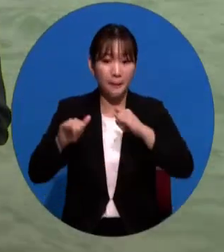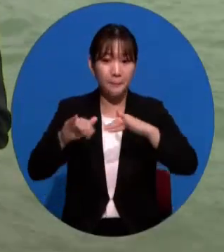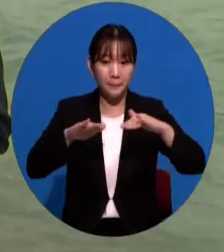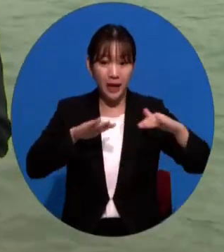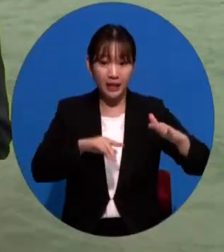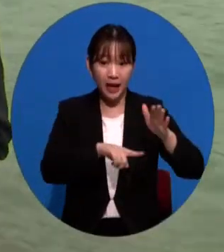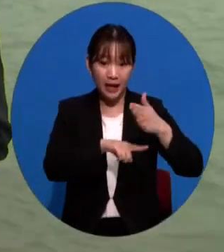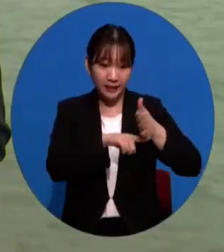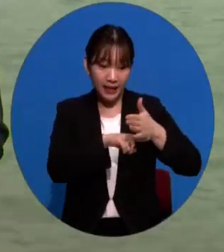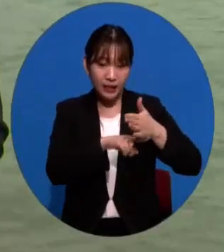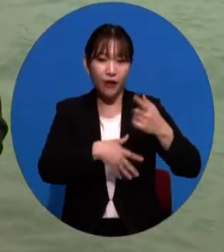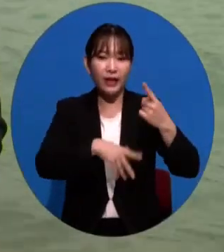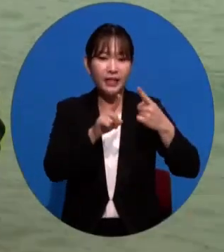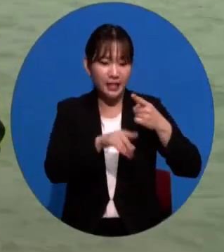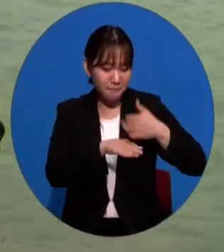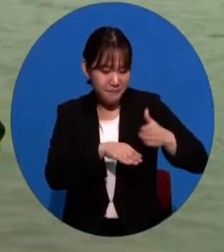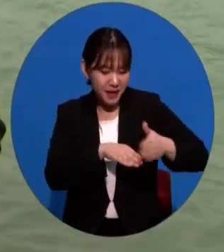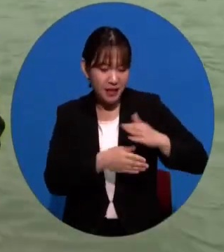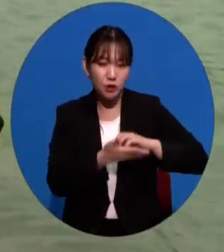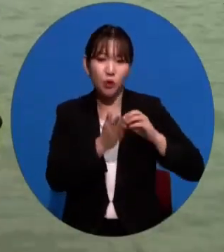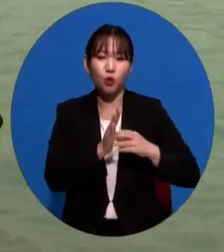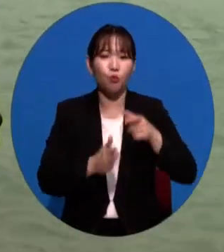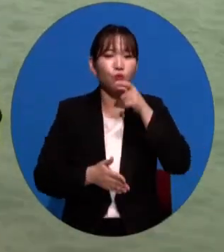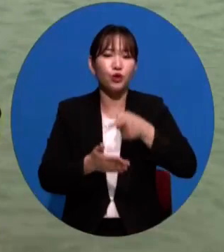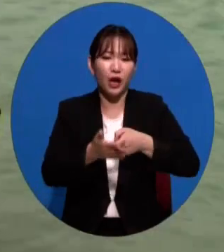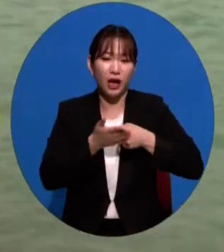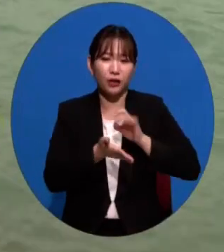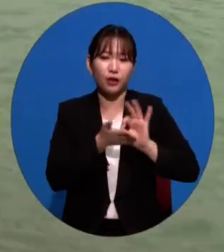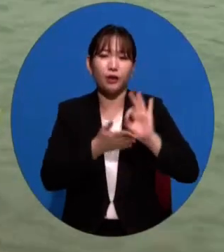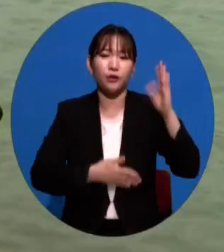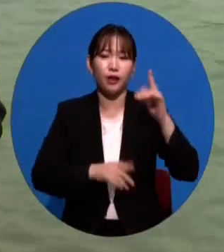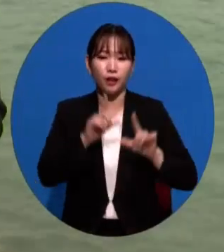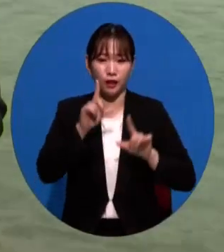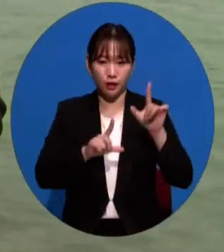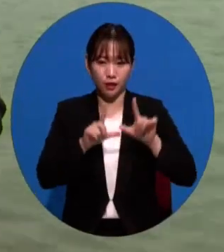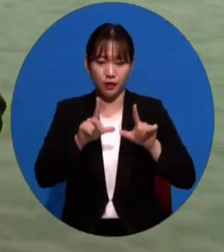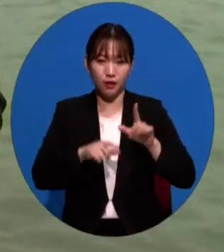바닷가에서 생선 등을 1차 손질할 정도로 물을 아껴 써야 하는 상황입니다.